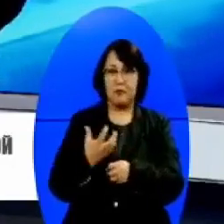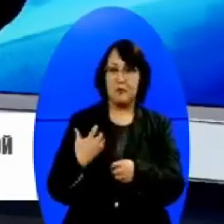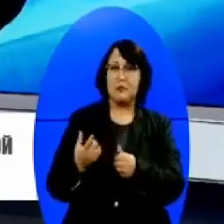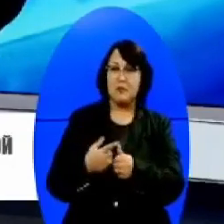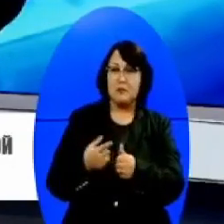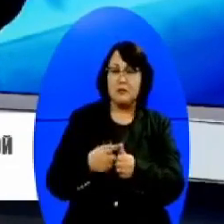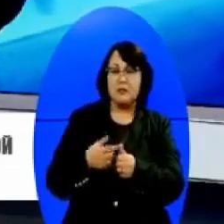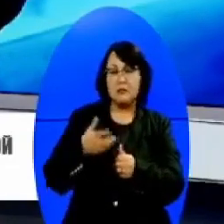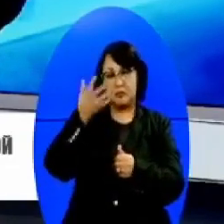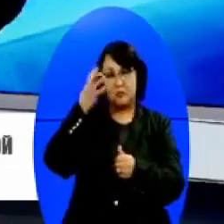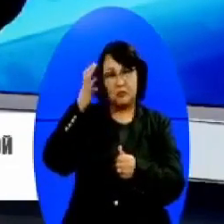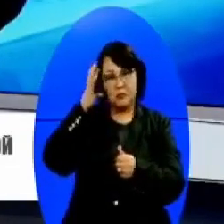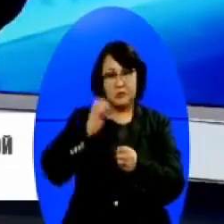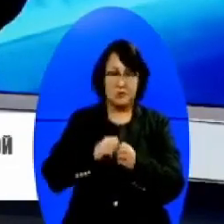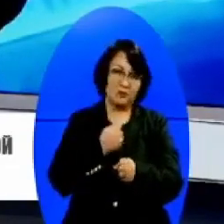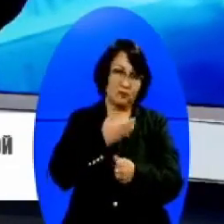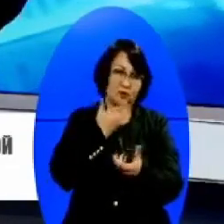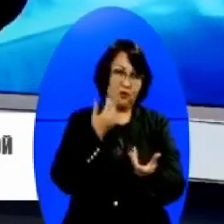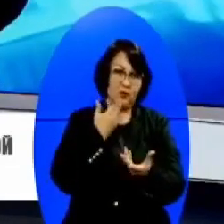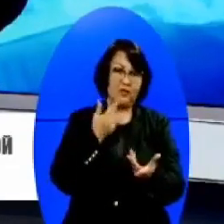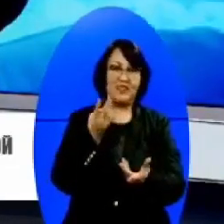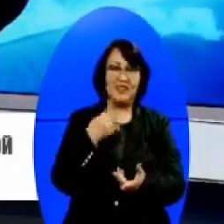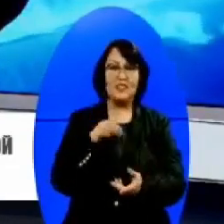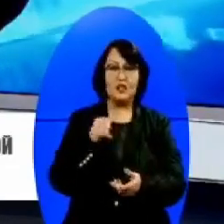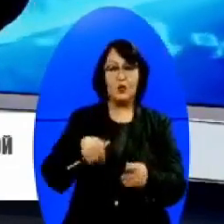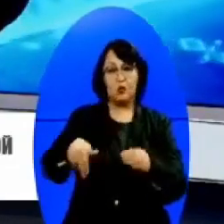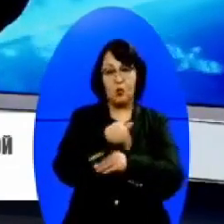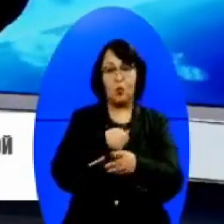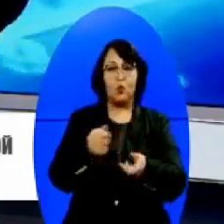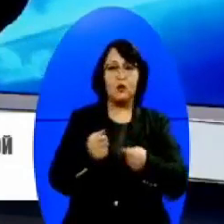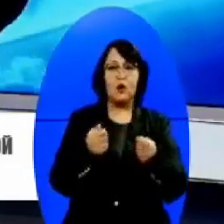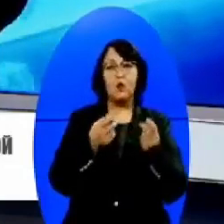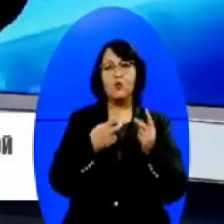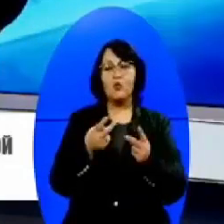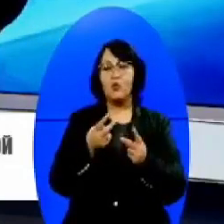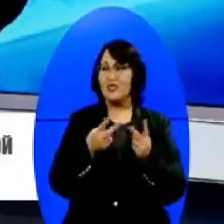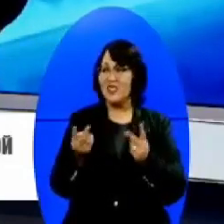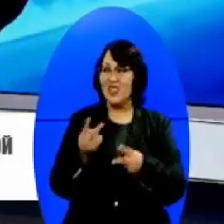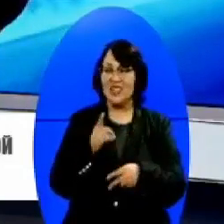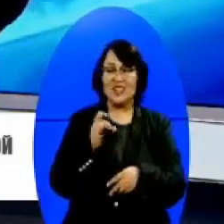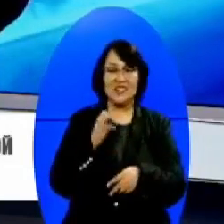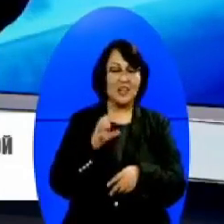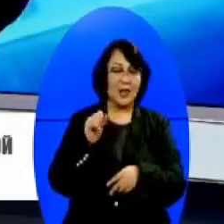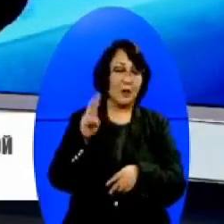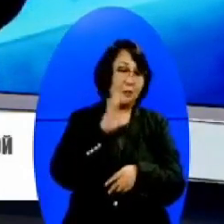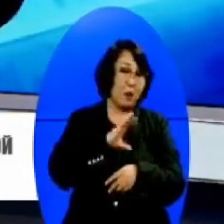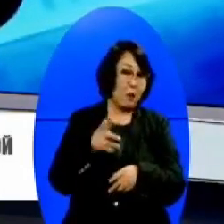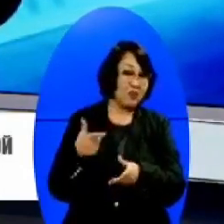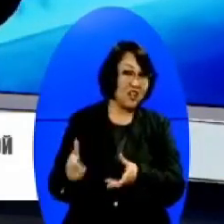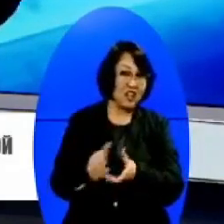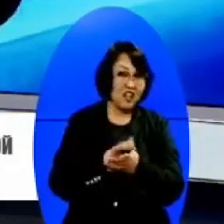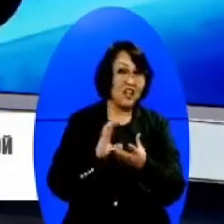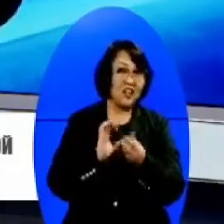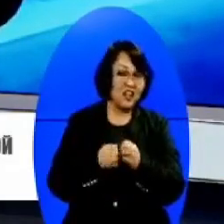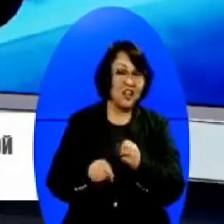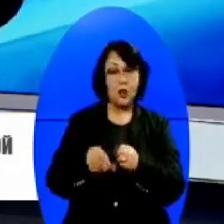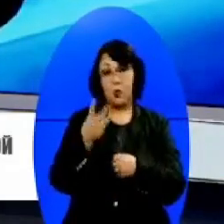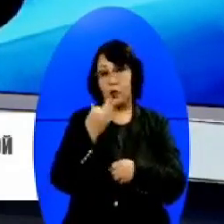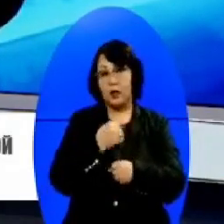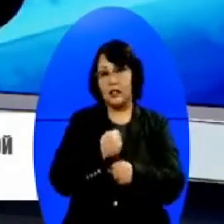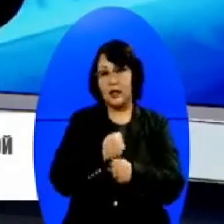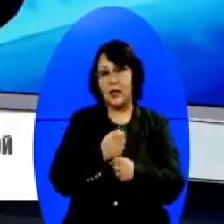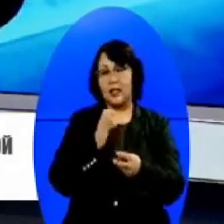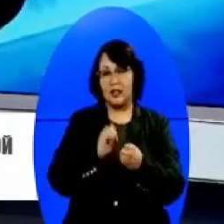хувьд тухайн дүүргийн худалдаа үйлчилгээний хилтс нь аж ахуй нэгжтэйгээ гэрээ байгуулдаг. За энэ нь нэг ёсондоо үйл ажиллагаа эрхлэх зөвшөөрөл